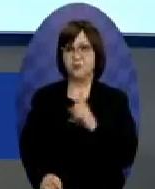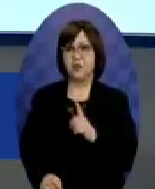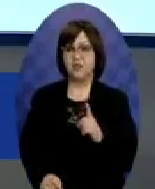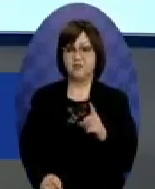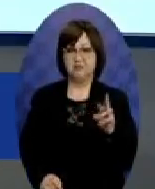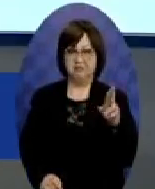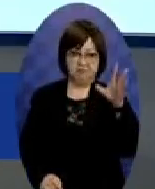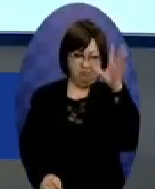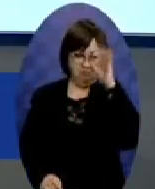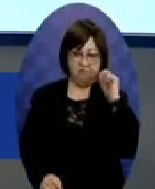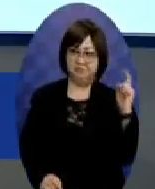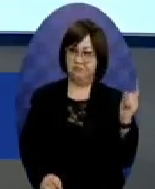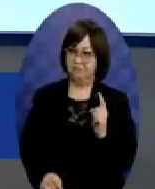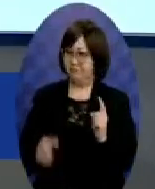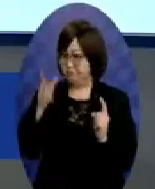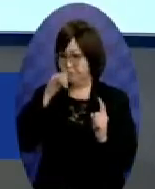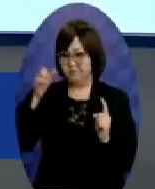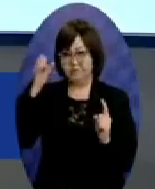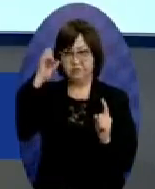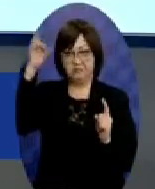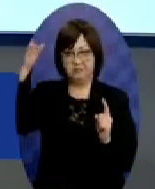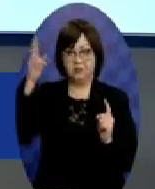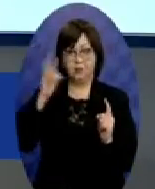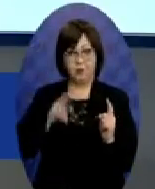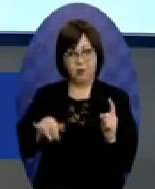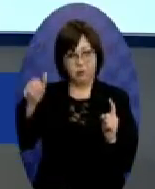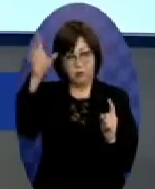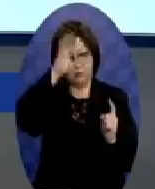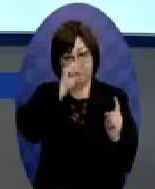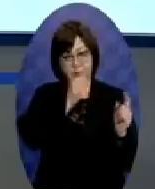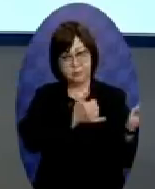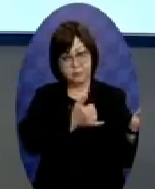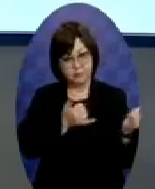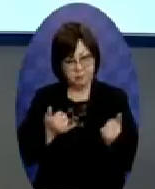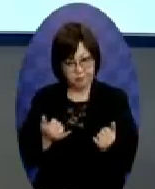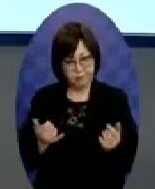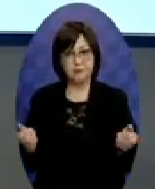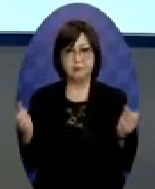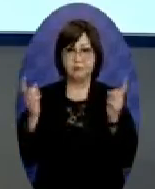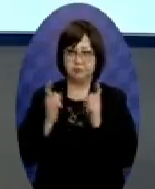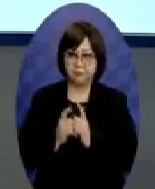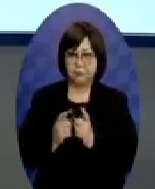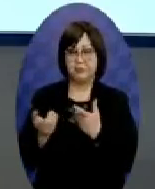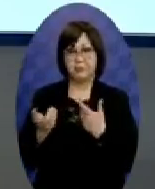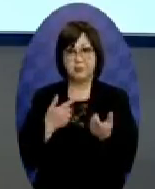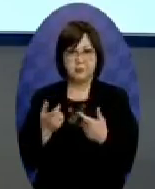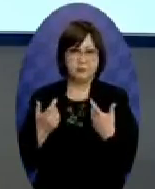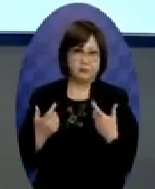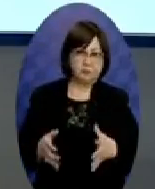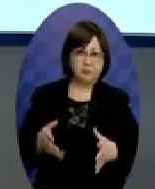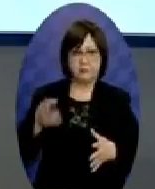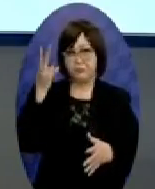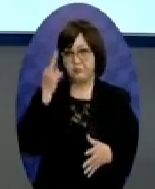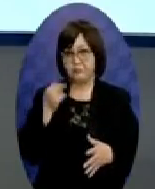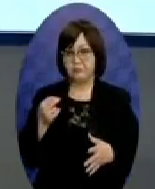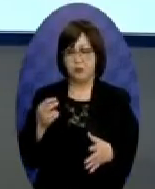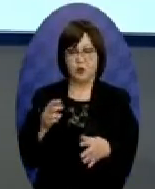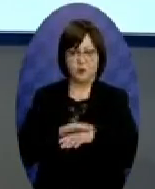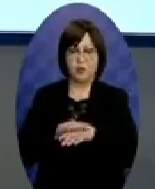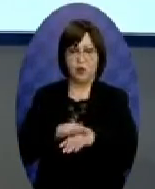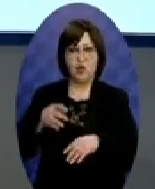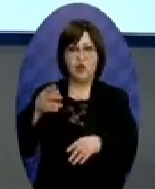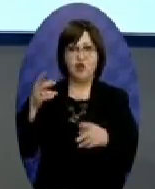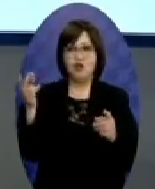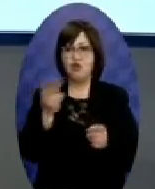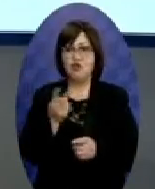улбаны улсын ерөнхийлөгч Владимир Путин Москва хотод Японы ерөнхийлөгчид Абэ Шинзотой яриа хэлцээ хийлээ. Хоёр удирдагчийн уулзалт 3 цаг